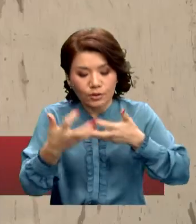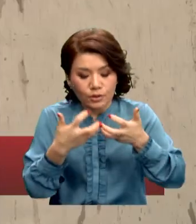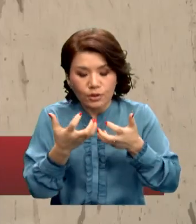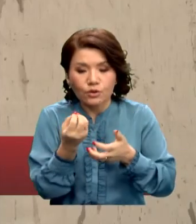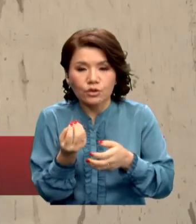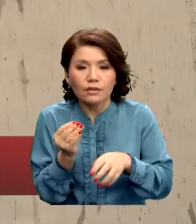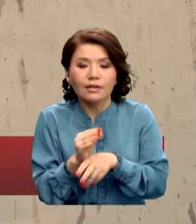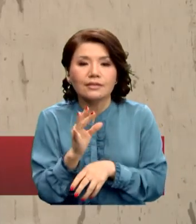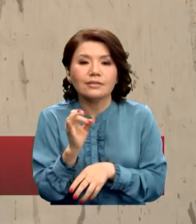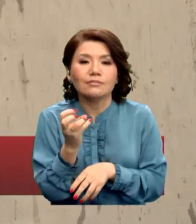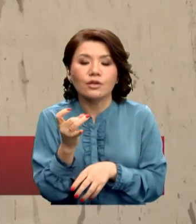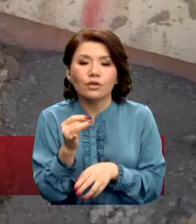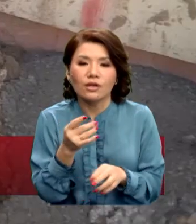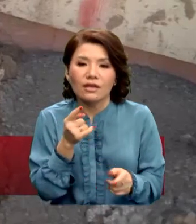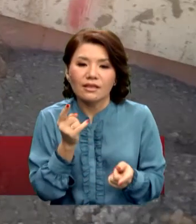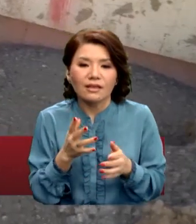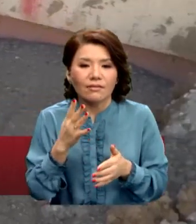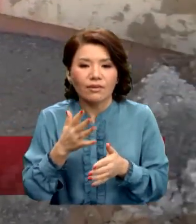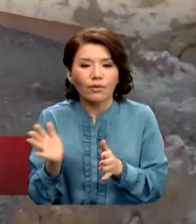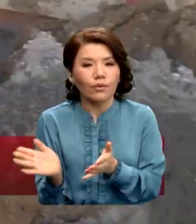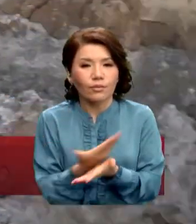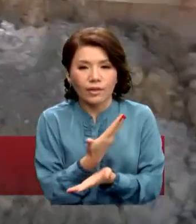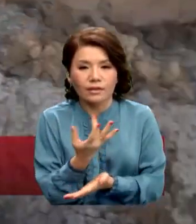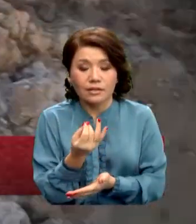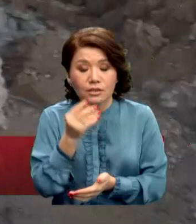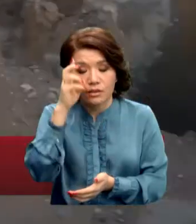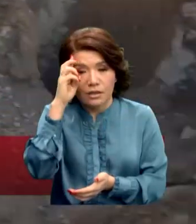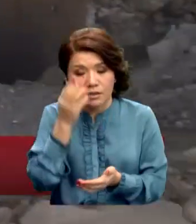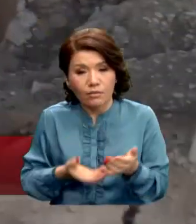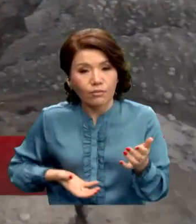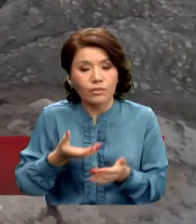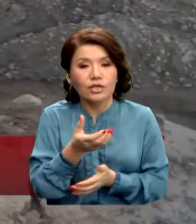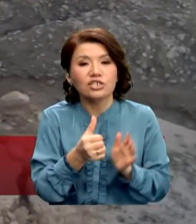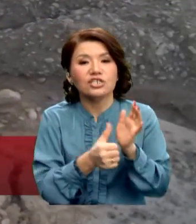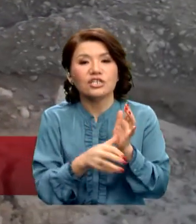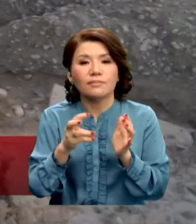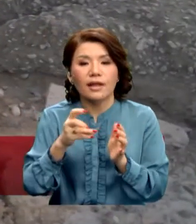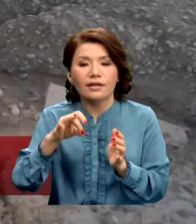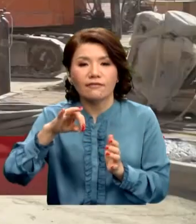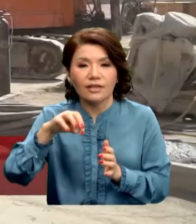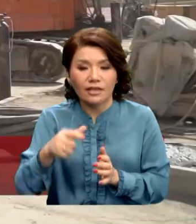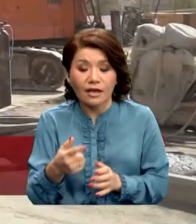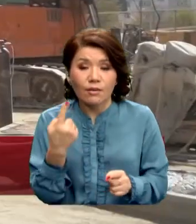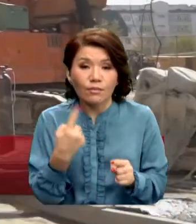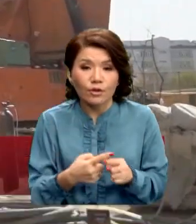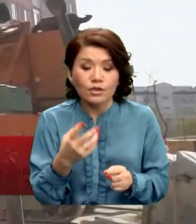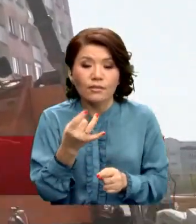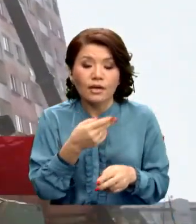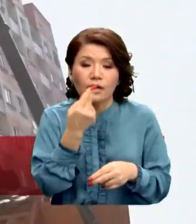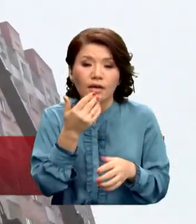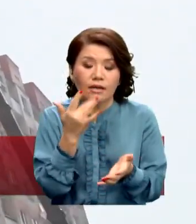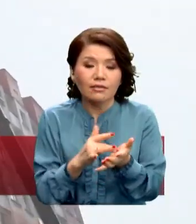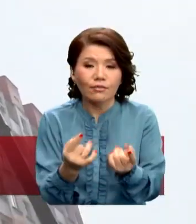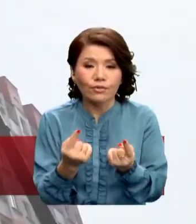проведено сейсмоусиление ненадежных домов. На это из бюджета выделят 6 миллиардов тенге. Также в мегаполисе по